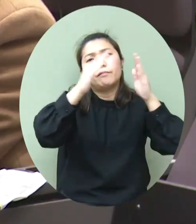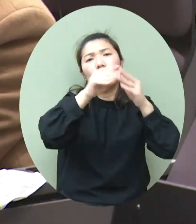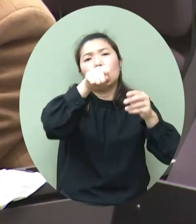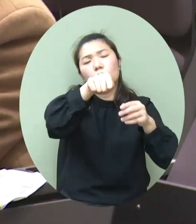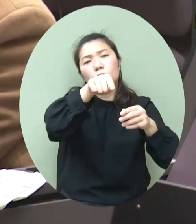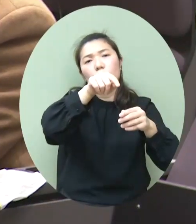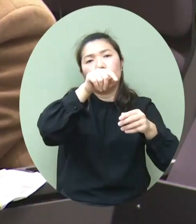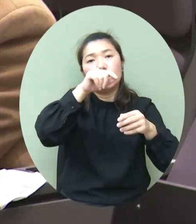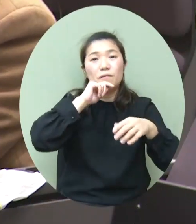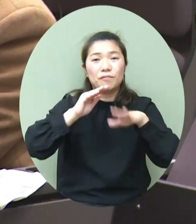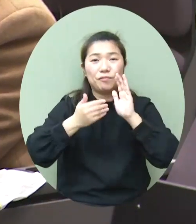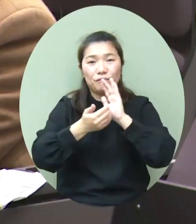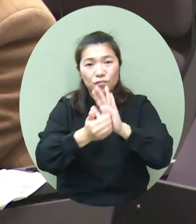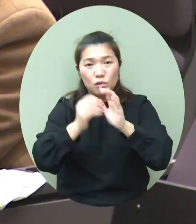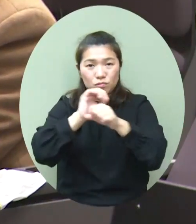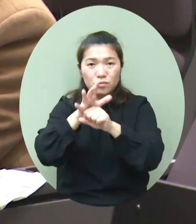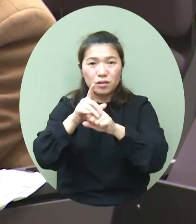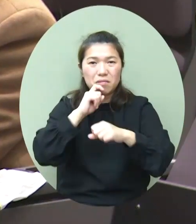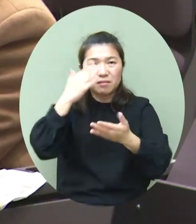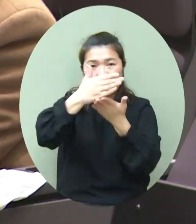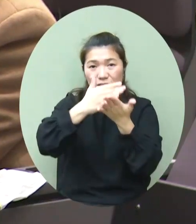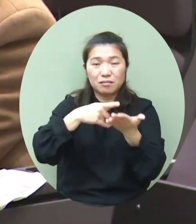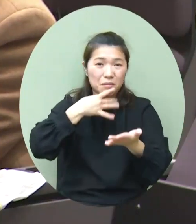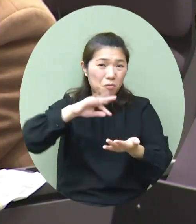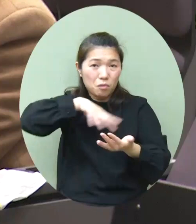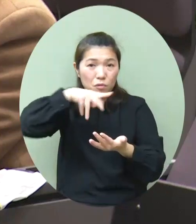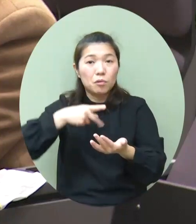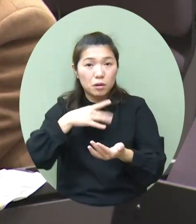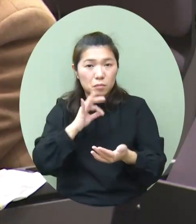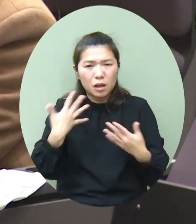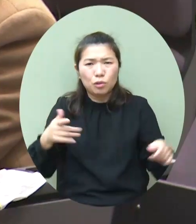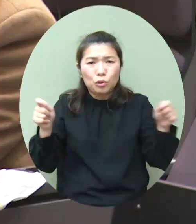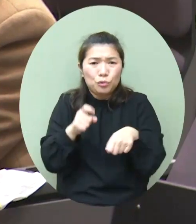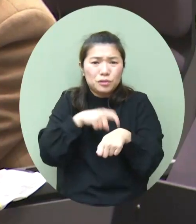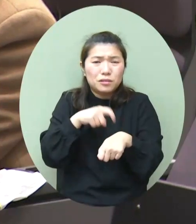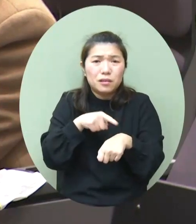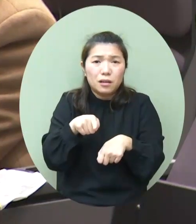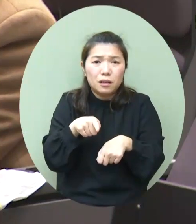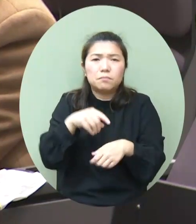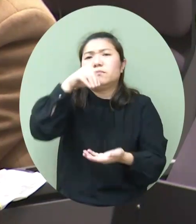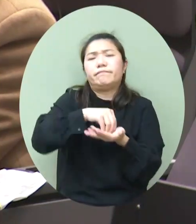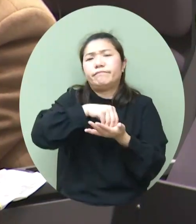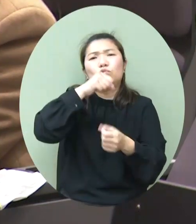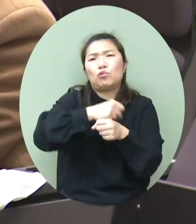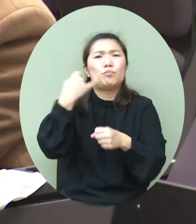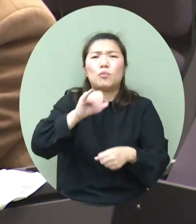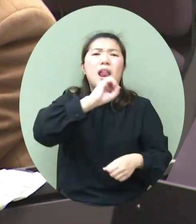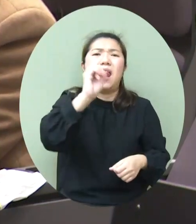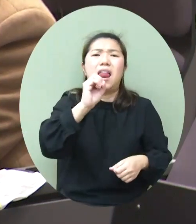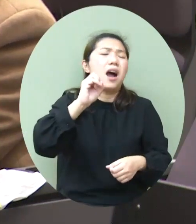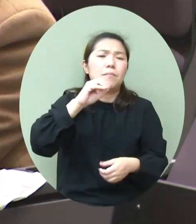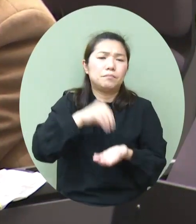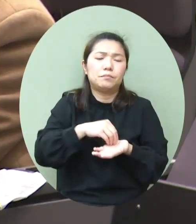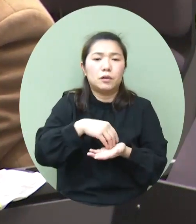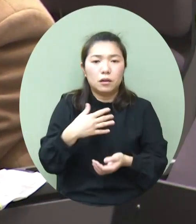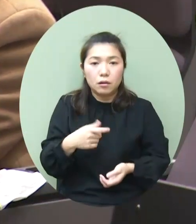吗？另外，你们防疫的策略会否改变？因为短时间内是一定不